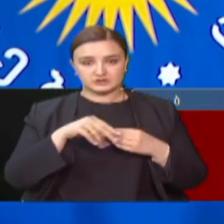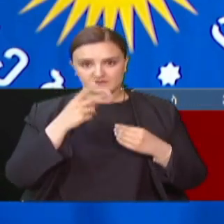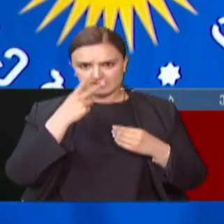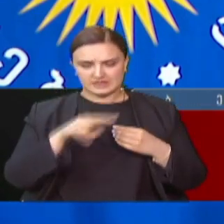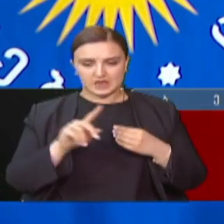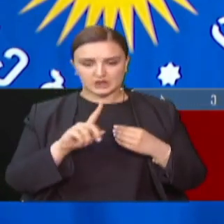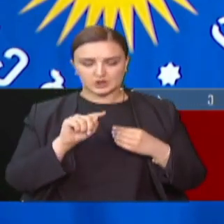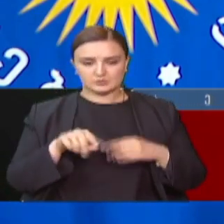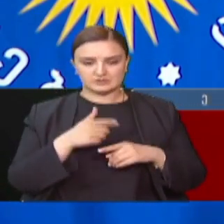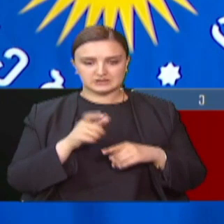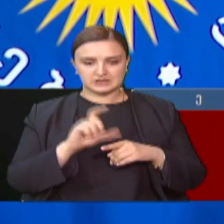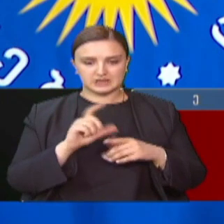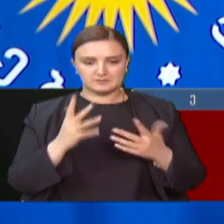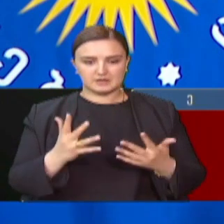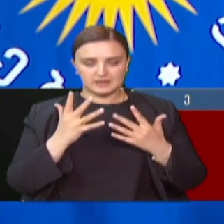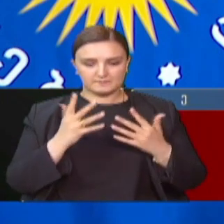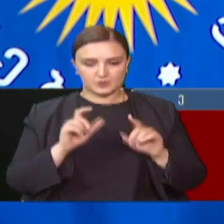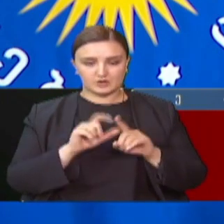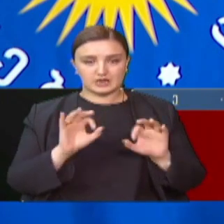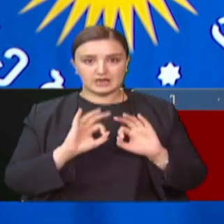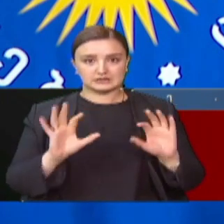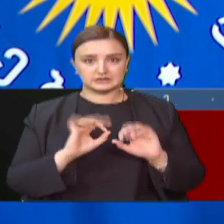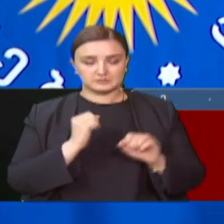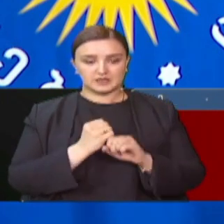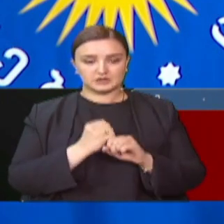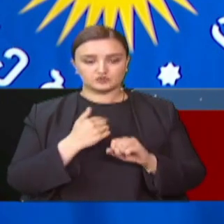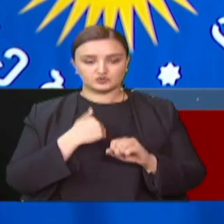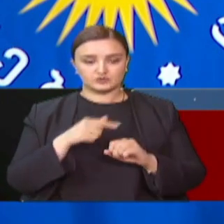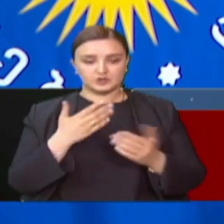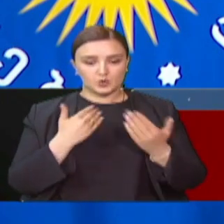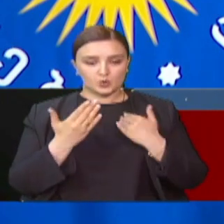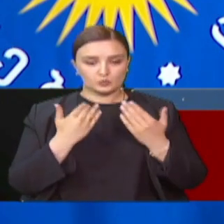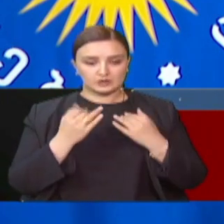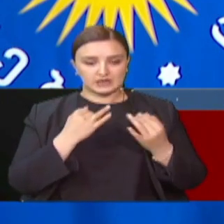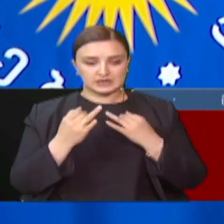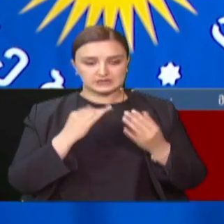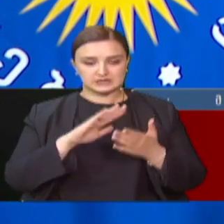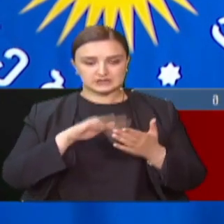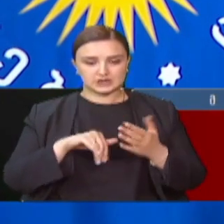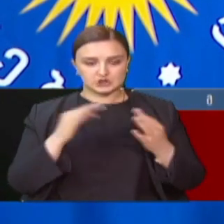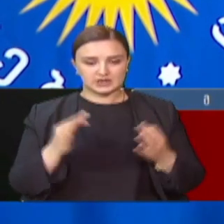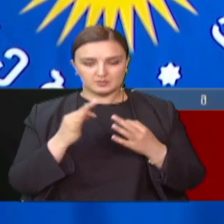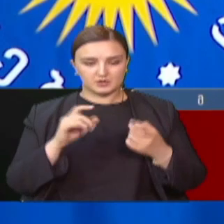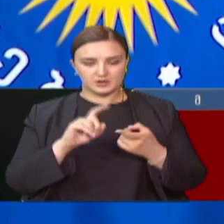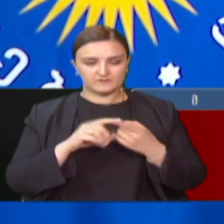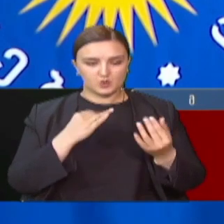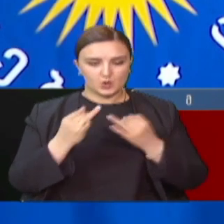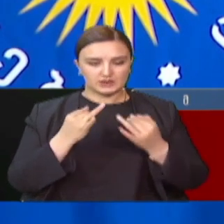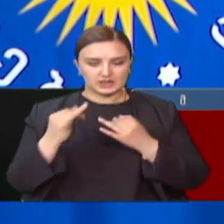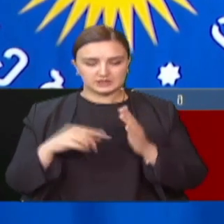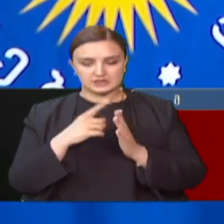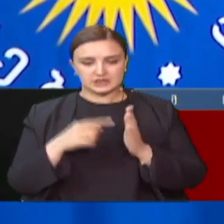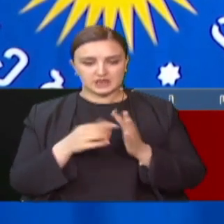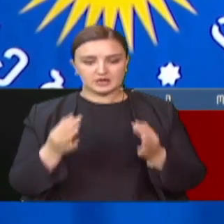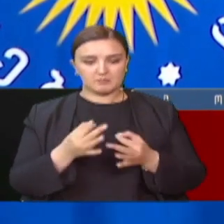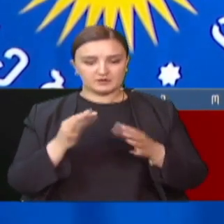რომ ძალიან მკვეთრი და მკაფიო განცხადებები გაკეთდა ჩვენთან კომუნიკაციის გარეშე და არანაირი კონტაქტი და კომუნიკაცია ამ საკითხთან დაკავშირებით